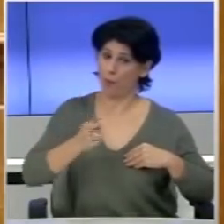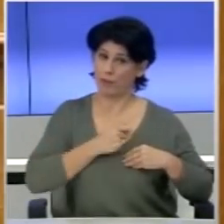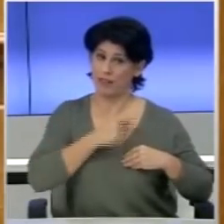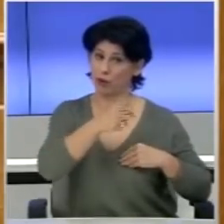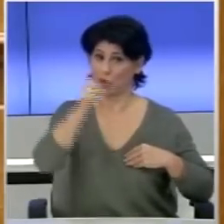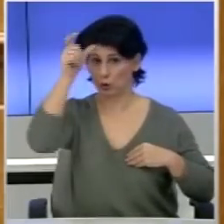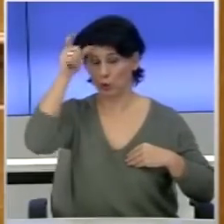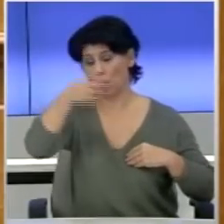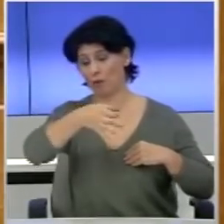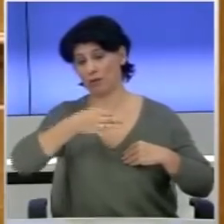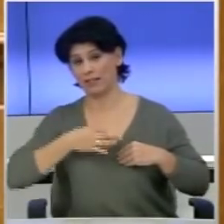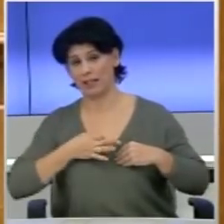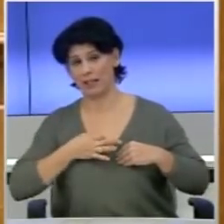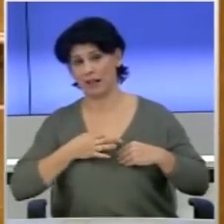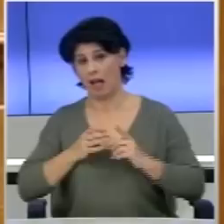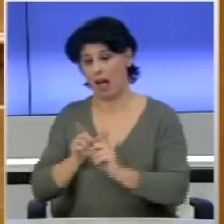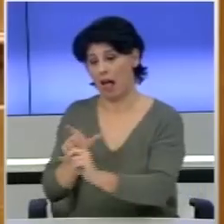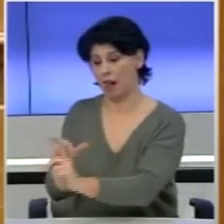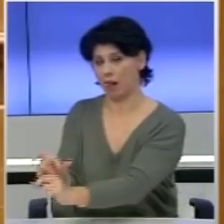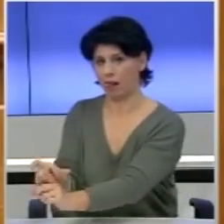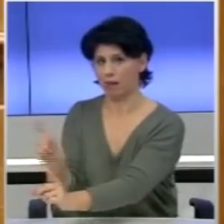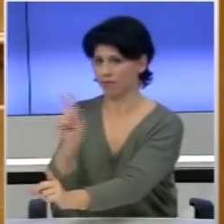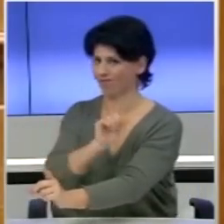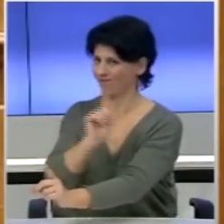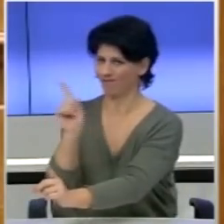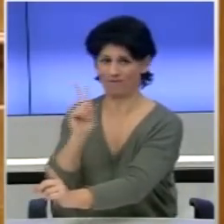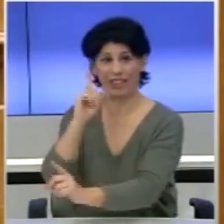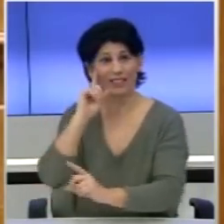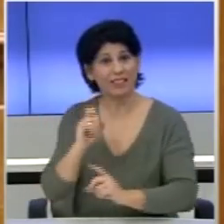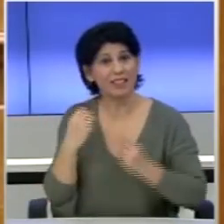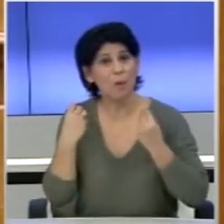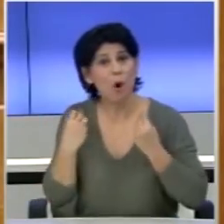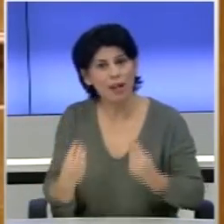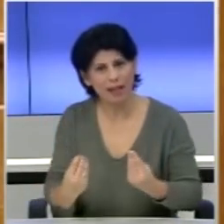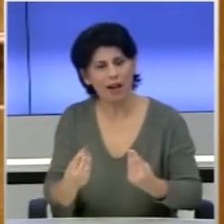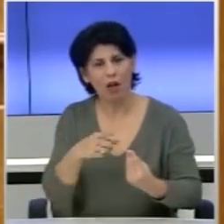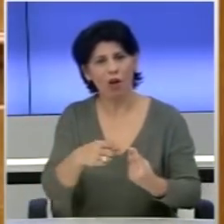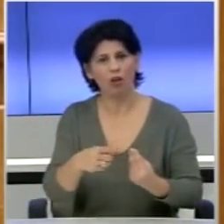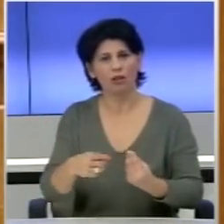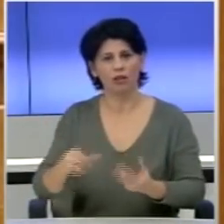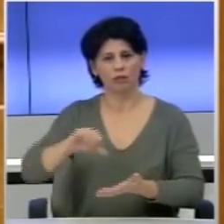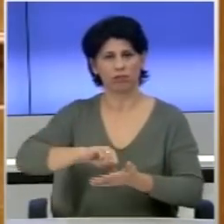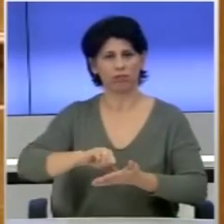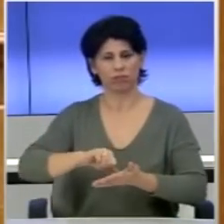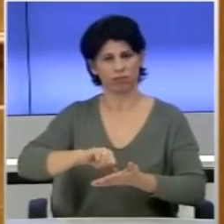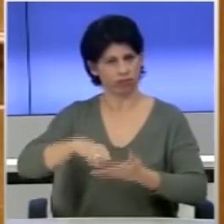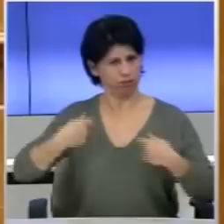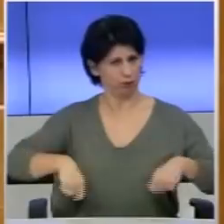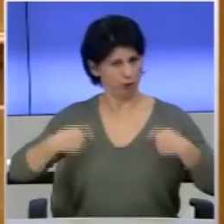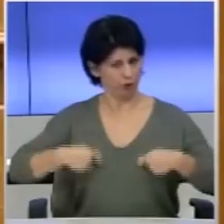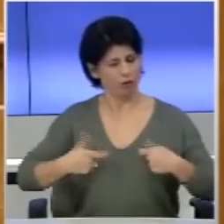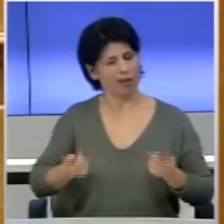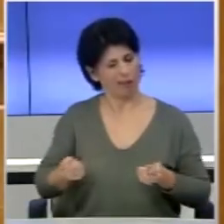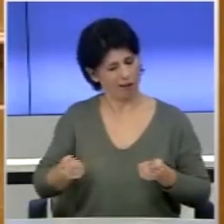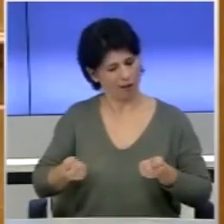πως η Τουρκία, όπως λέτε, απομονώνεται. Γιατί ξέρετε πολύ καλά ότι και η αστική τάξη της Τουρκίας κάνει τα κουμάντα